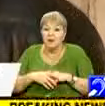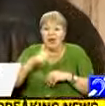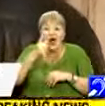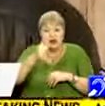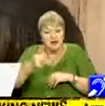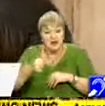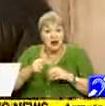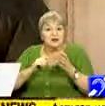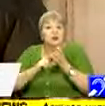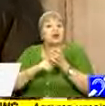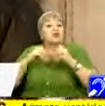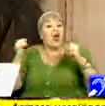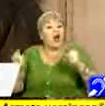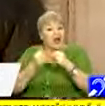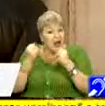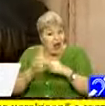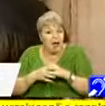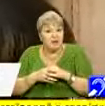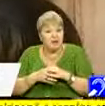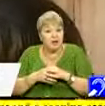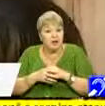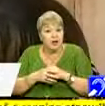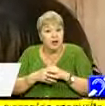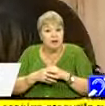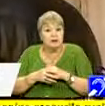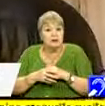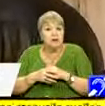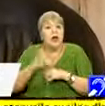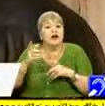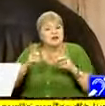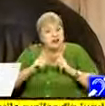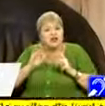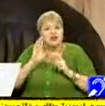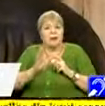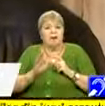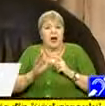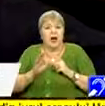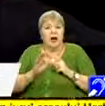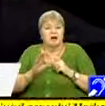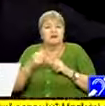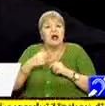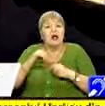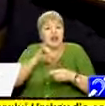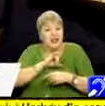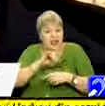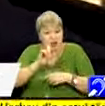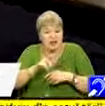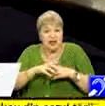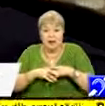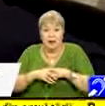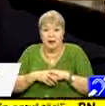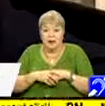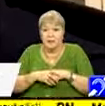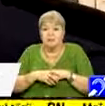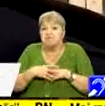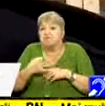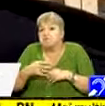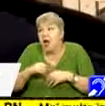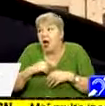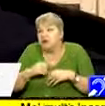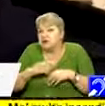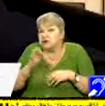destul de greu născut Chiar neașteptat de greu dar a fost cel puțin interesant Adică părut destul de ok